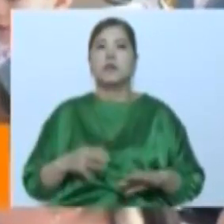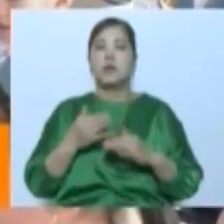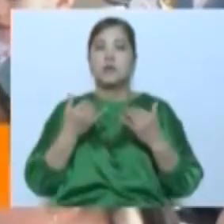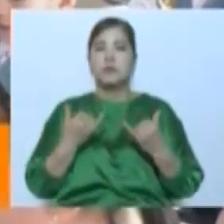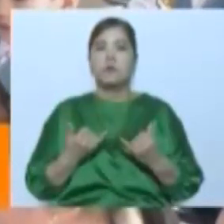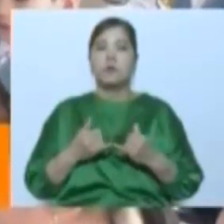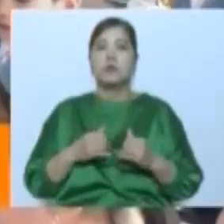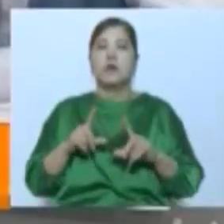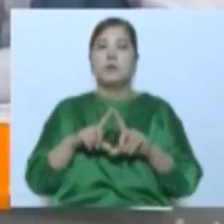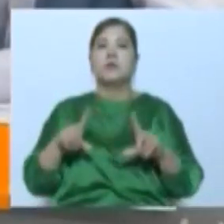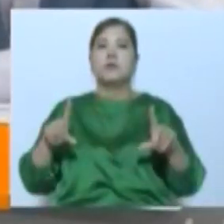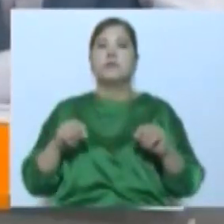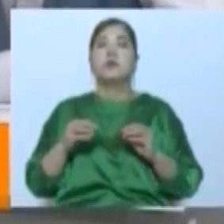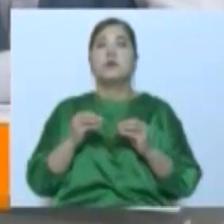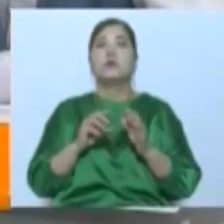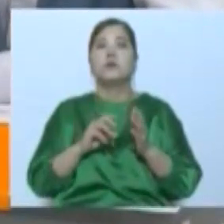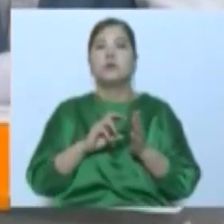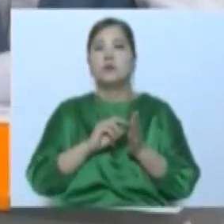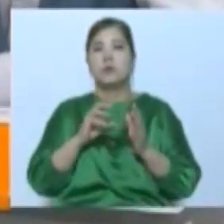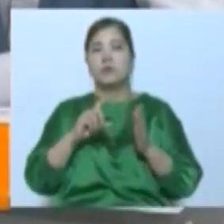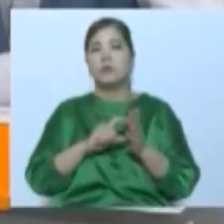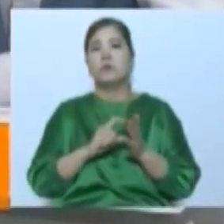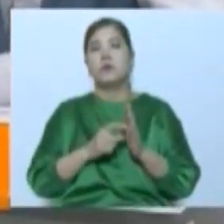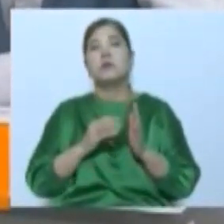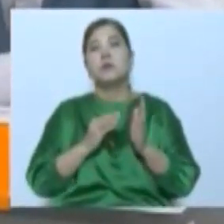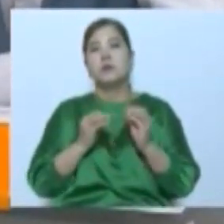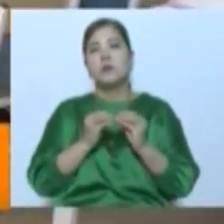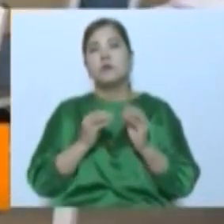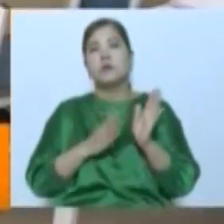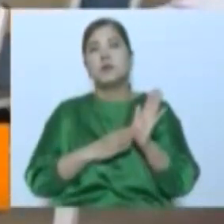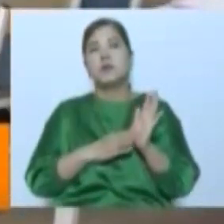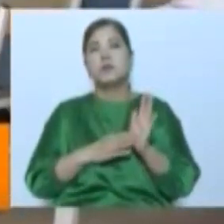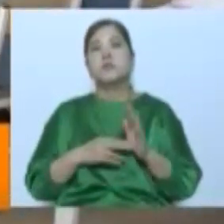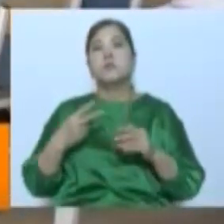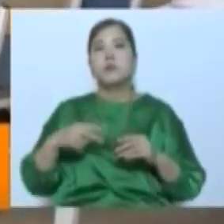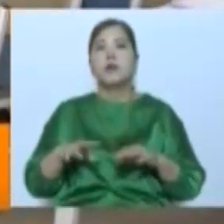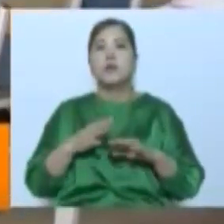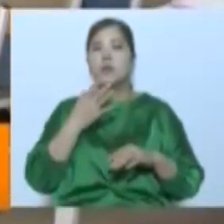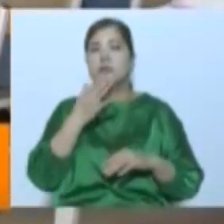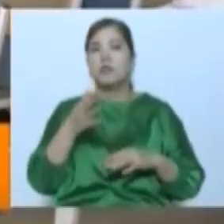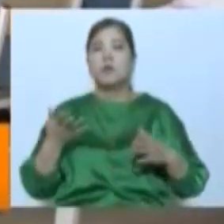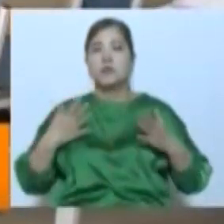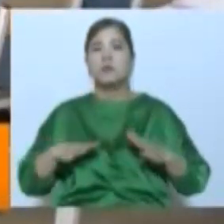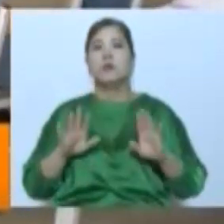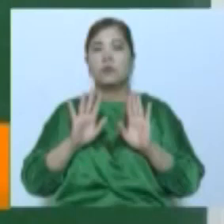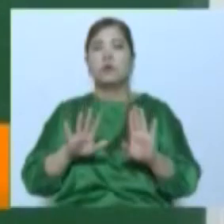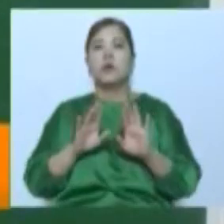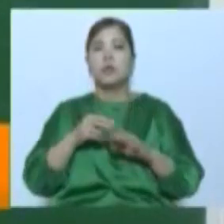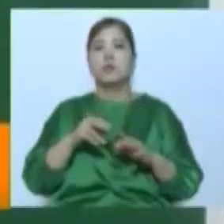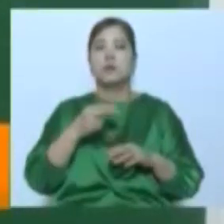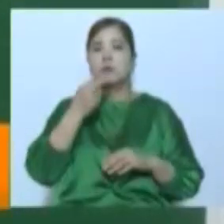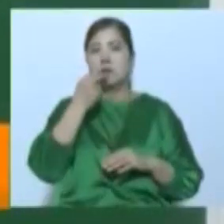образовательном заведении номер 19 обучается более 3.000 учащихся пока национальную одежду носят только ученики начальных